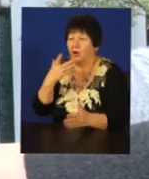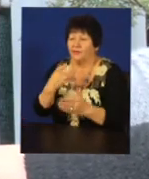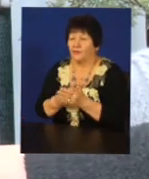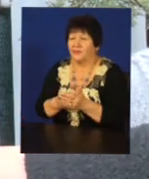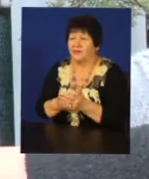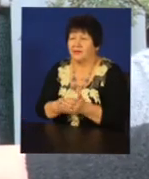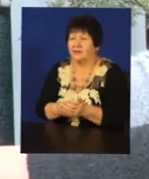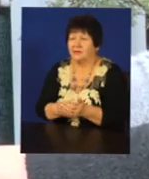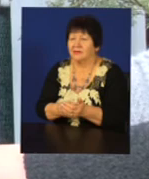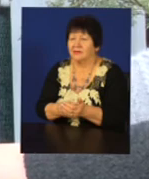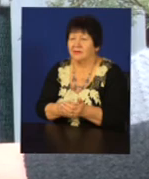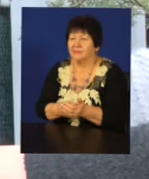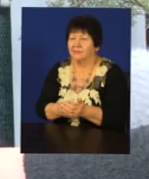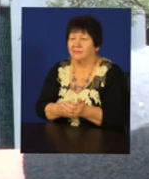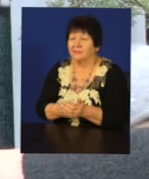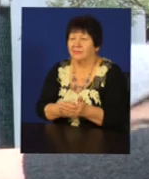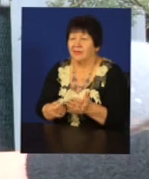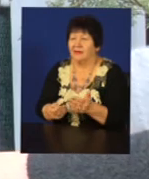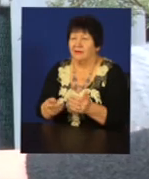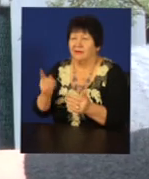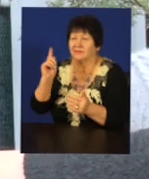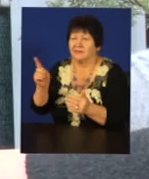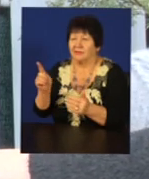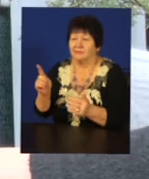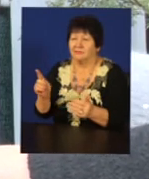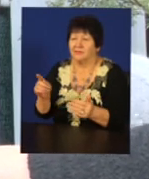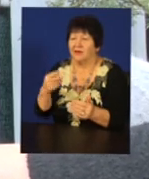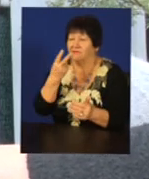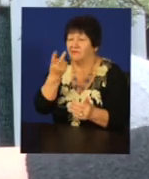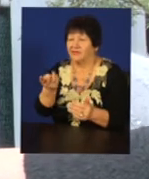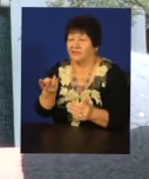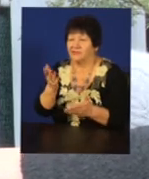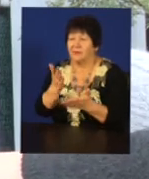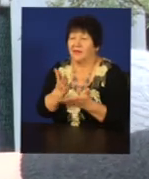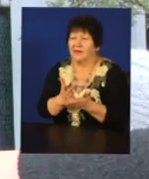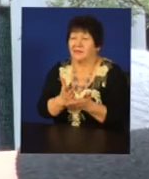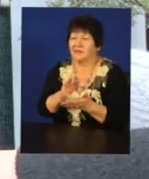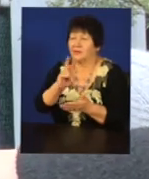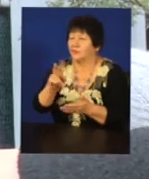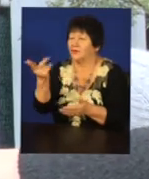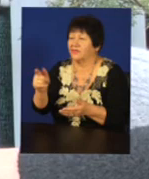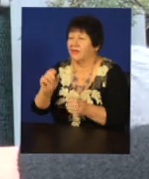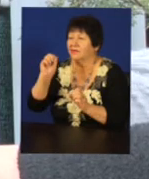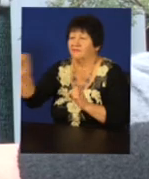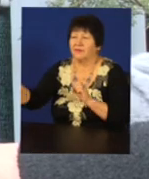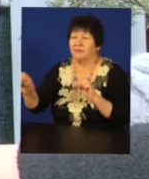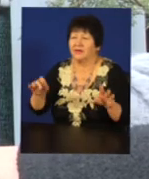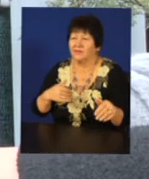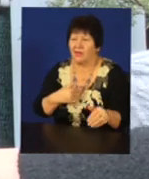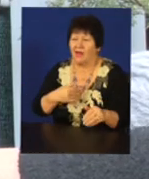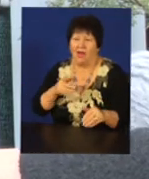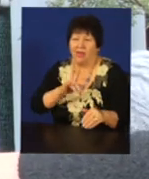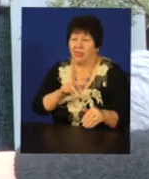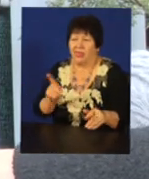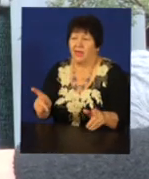собственную мусор, как наша... Это при въезде вот... Ну, да. Там при въезде, я вижу, есть и там, и кто где носит. Я, например, не